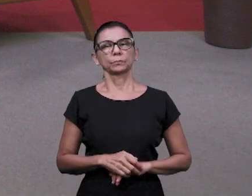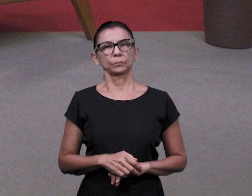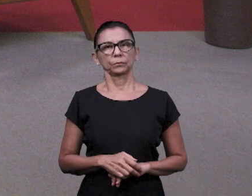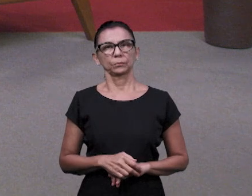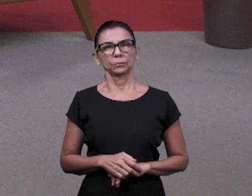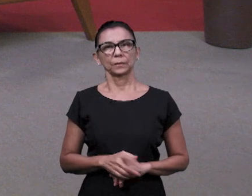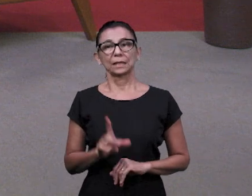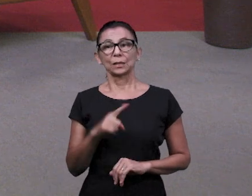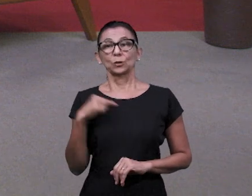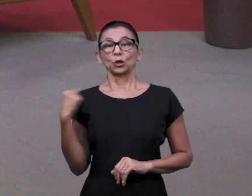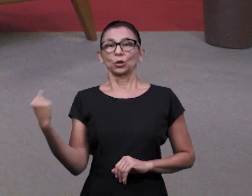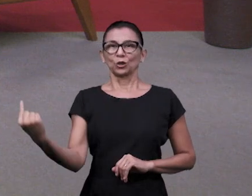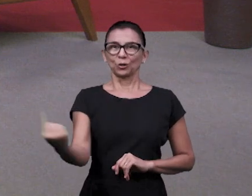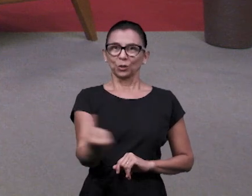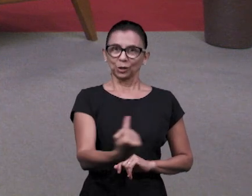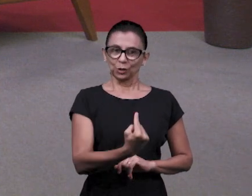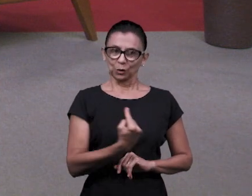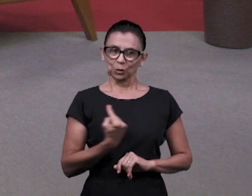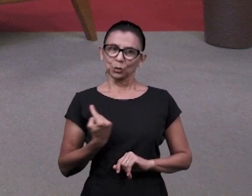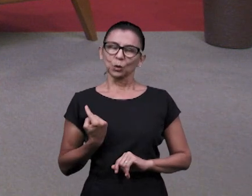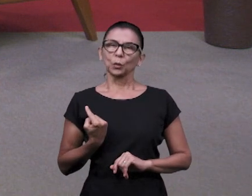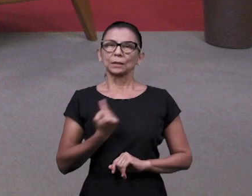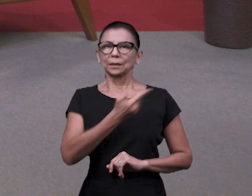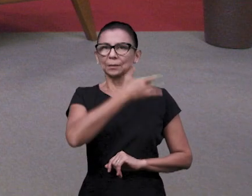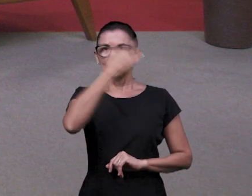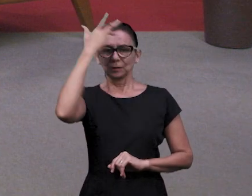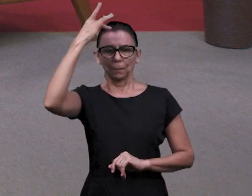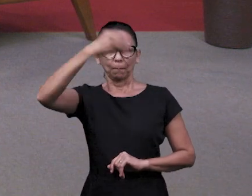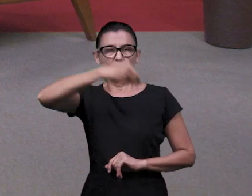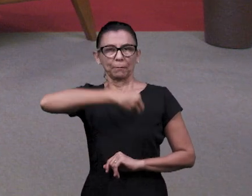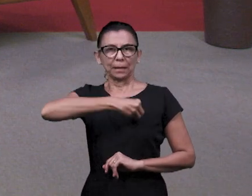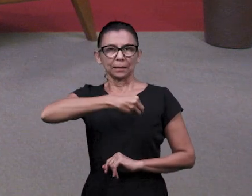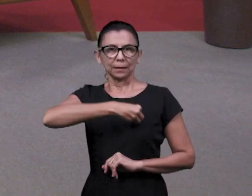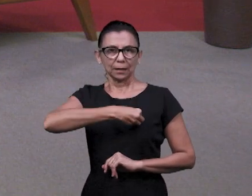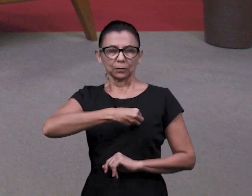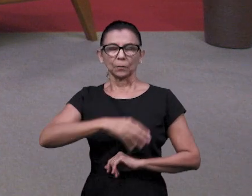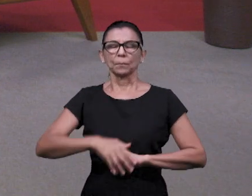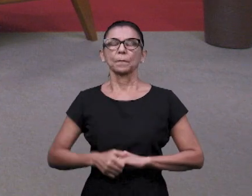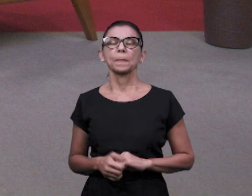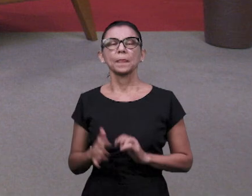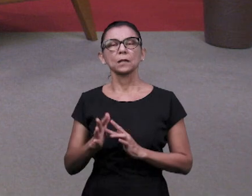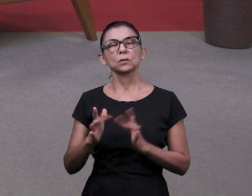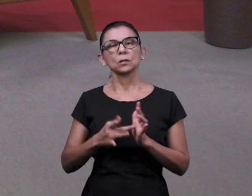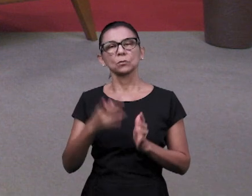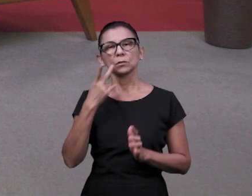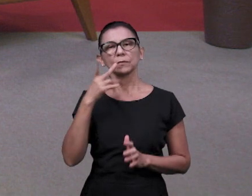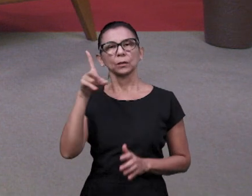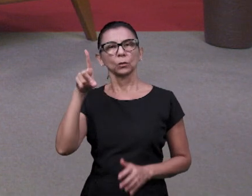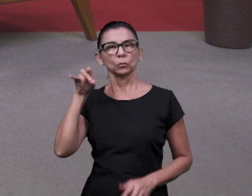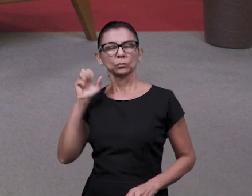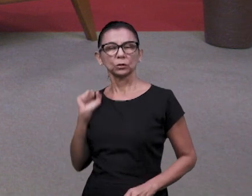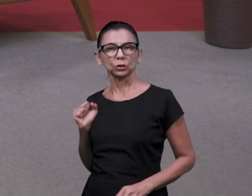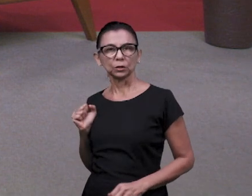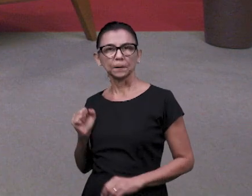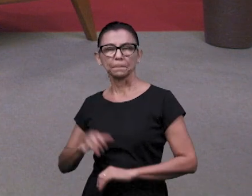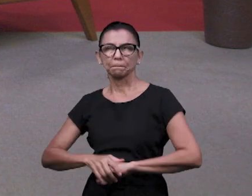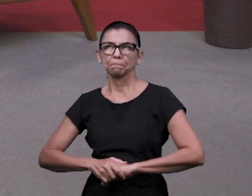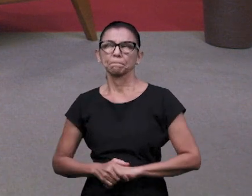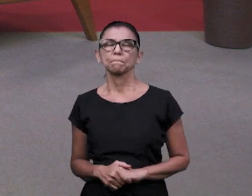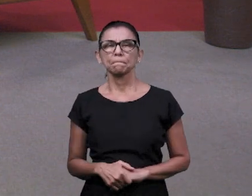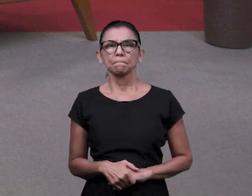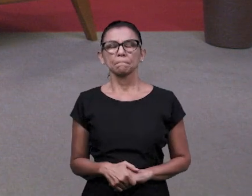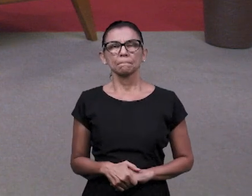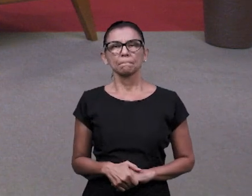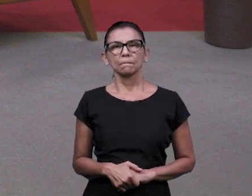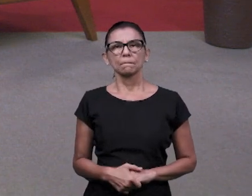Il n'existe personne spécialement. Tous sont péchés. Et Jésus, dans un moment donné, a dit, le Fils de l'homme, en parlant de